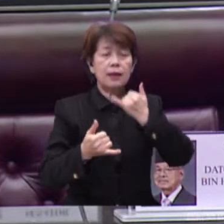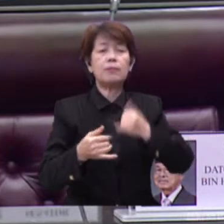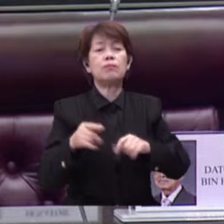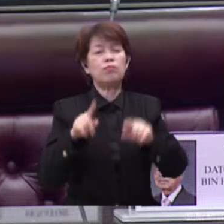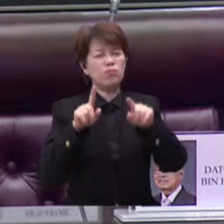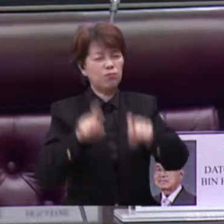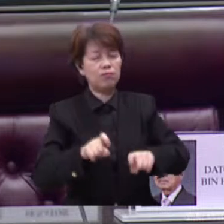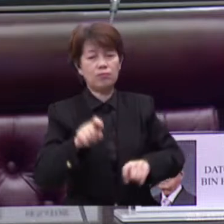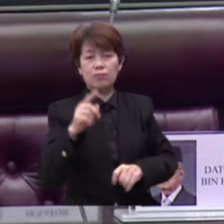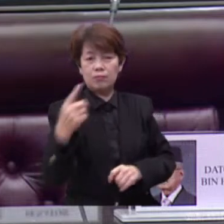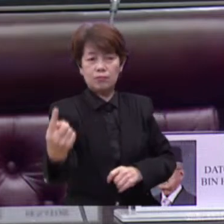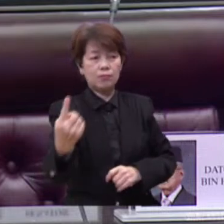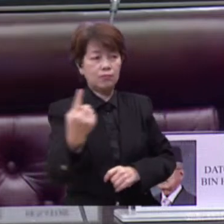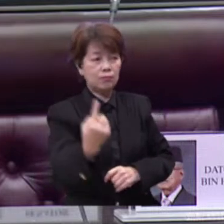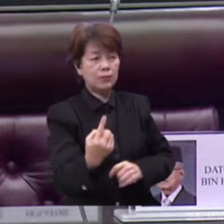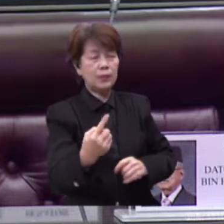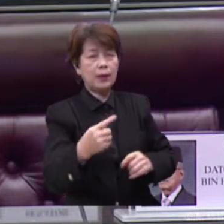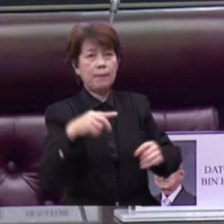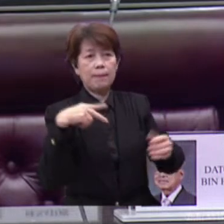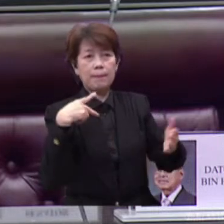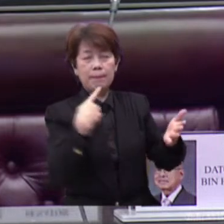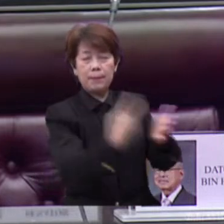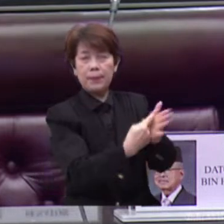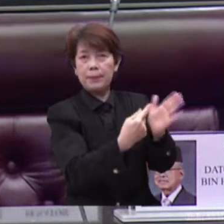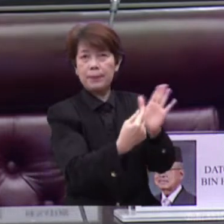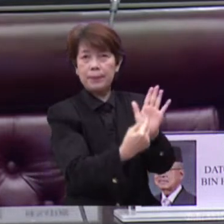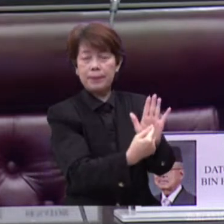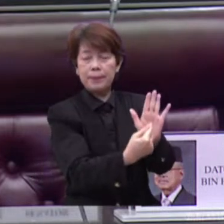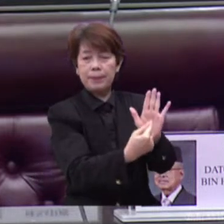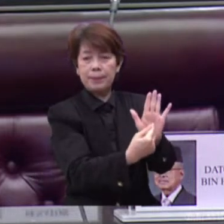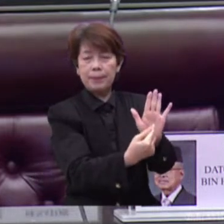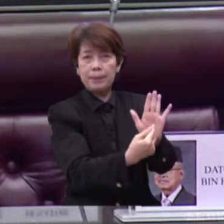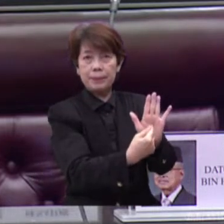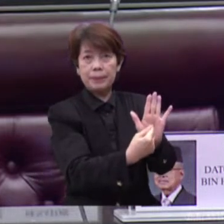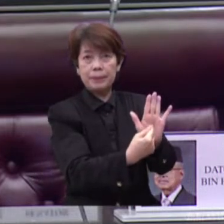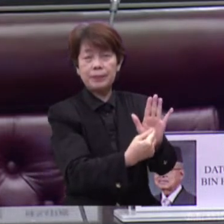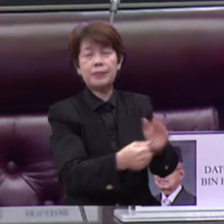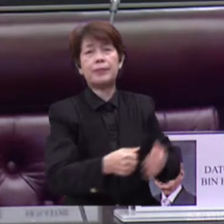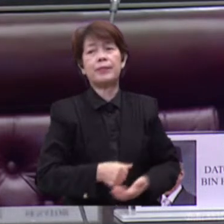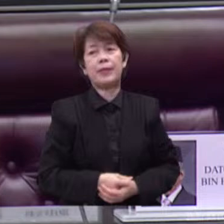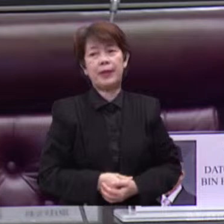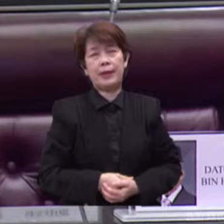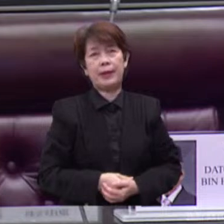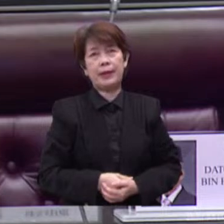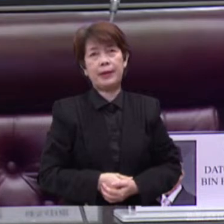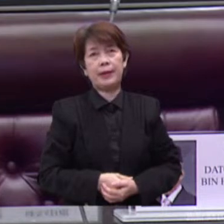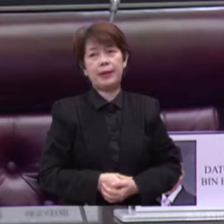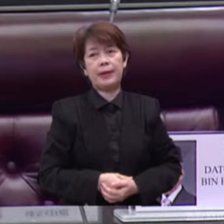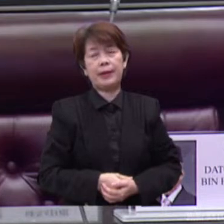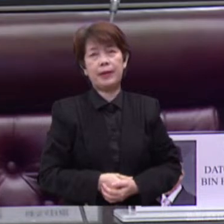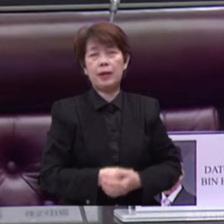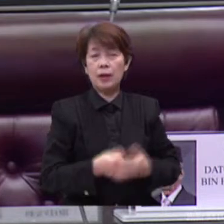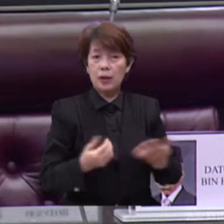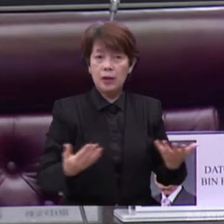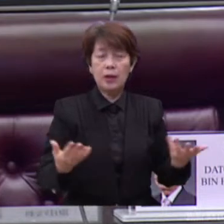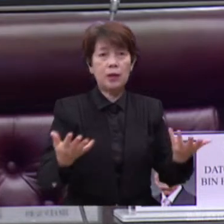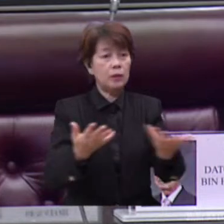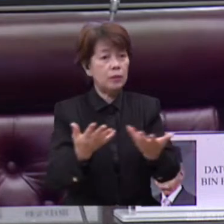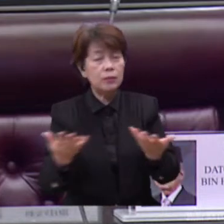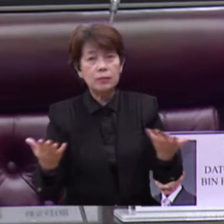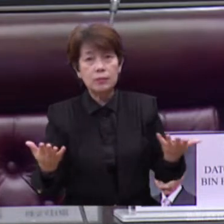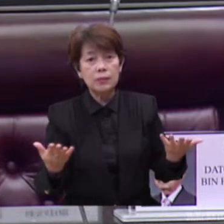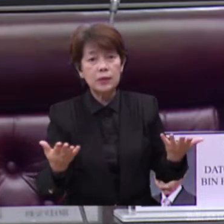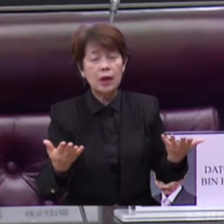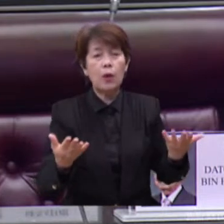adalah mereka-mereka yang mempengaruhi mereka-merek ke yang membunuh diri atau mereka yang